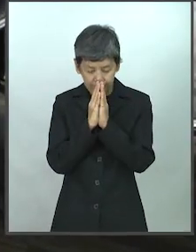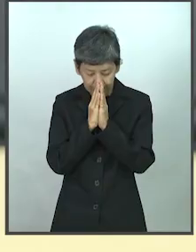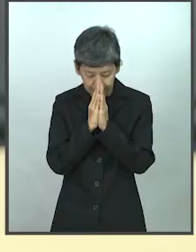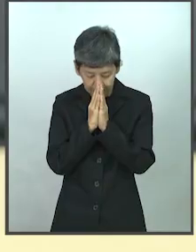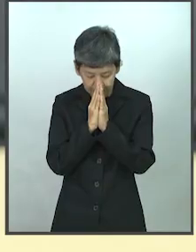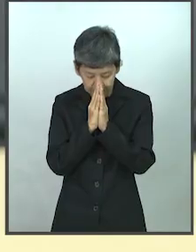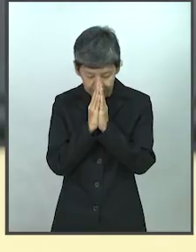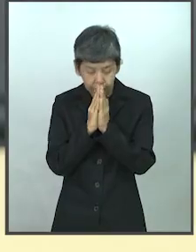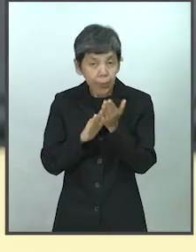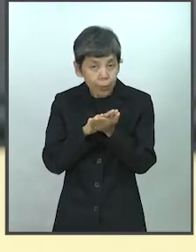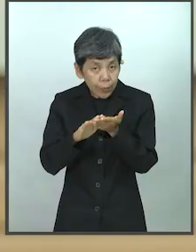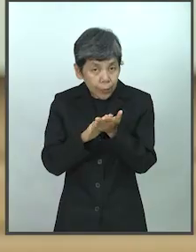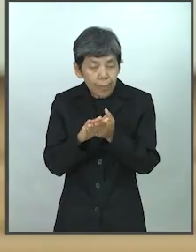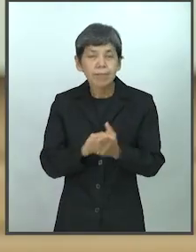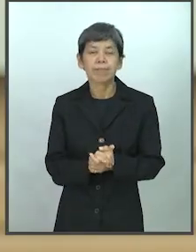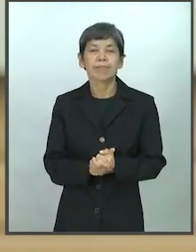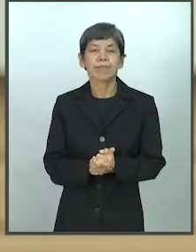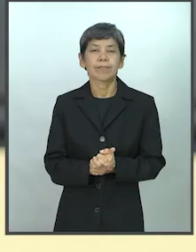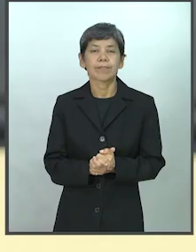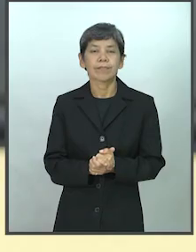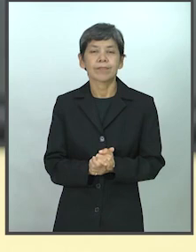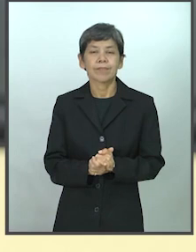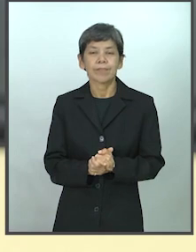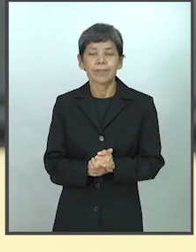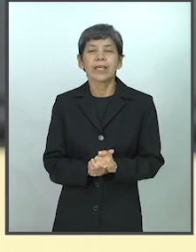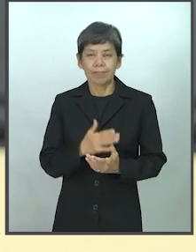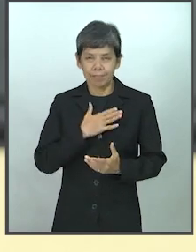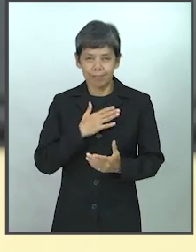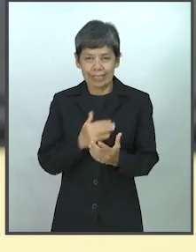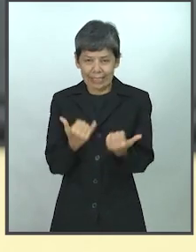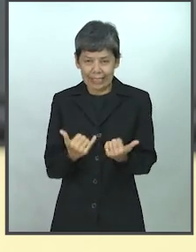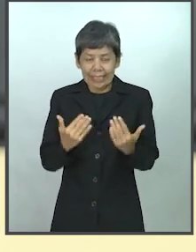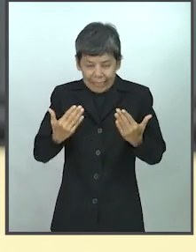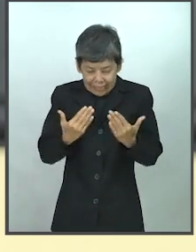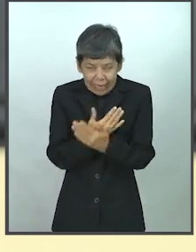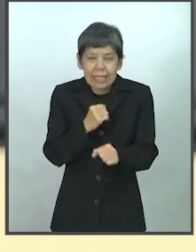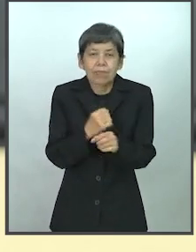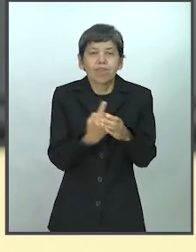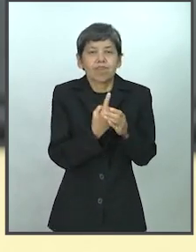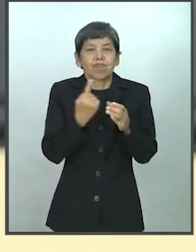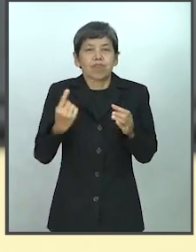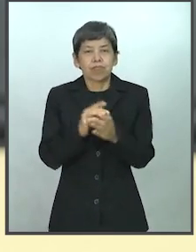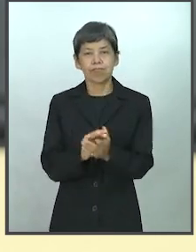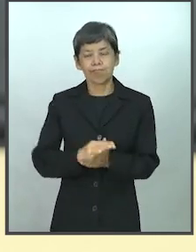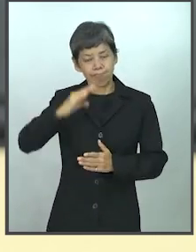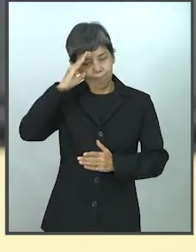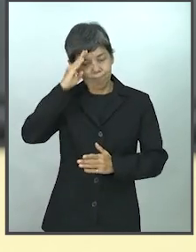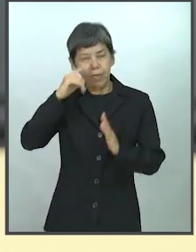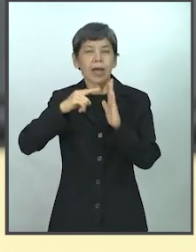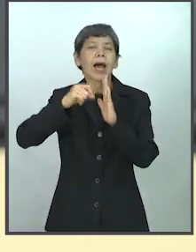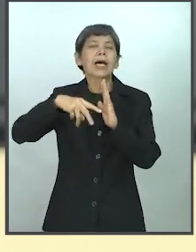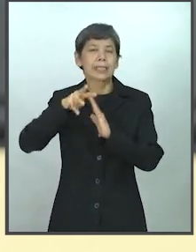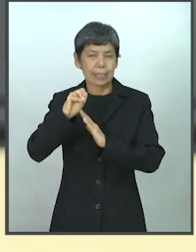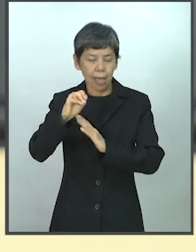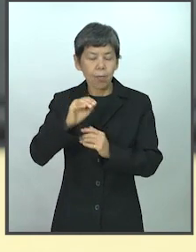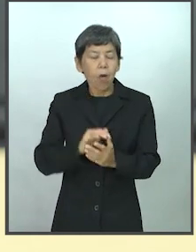สวัสดีค่ะ รบกวนแนะนำตัวหน่อยครับ ชื่อนางสาวพัทรธิดาวุฒิเหลี่ยมนะคะวันนี้มาเป็นตัวแทนของนาวาตรีสมานกุนันหรือว่าจ่า